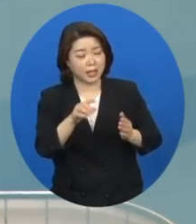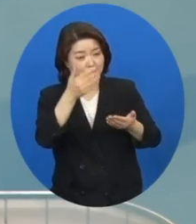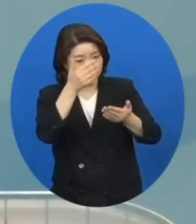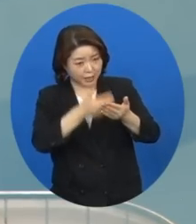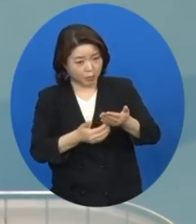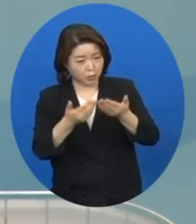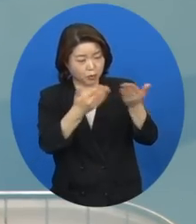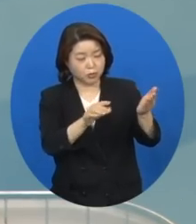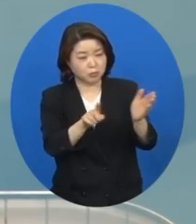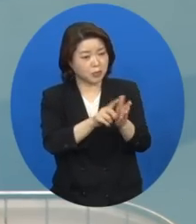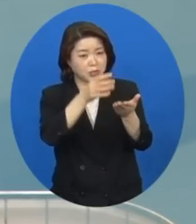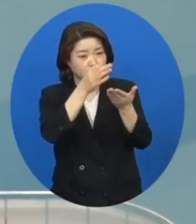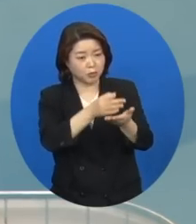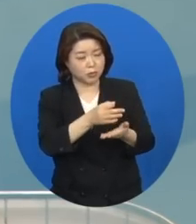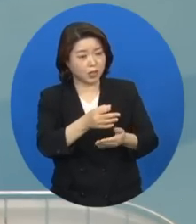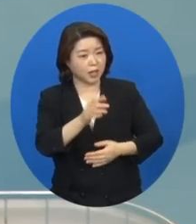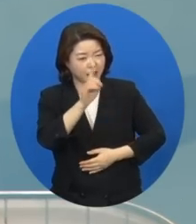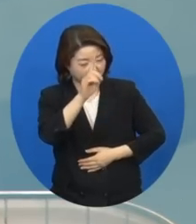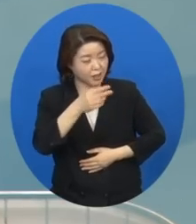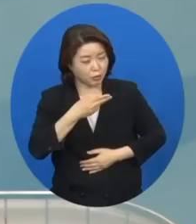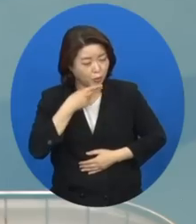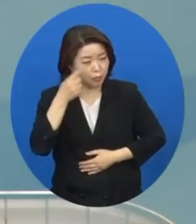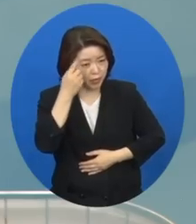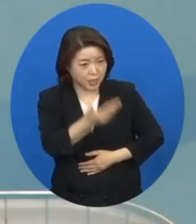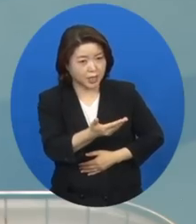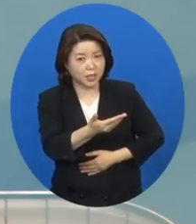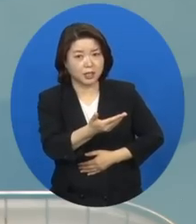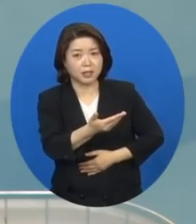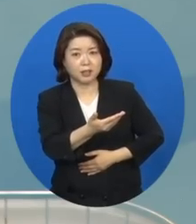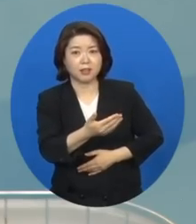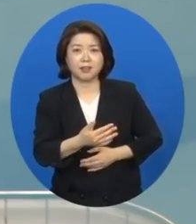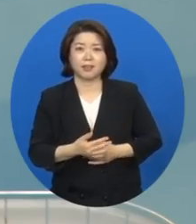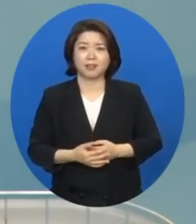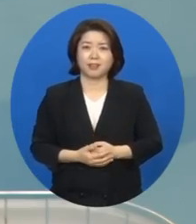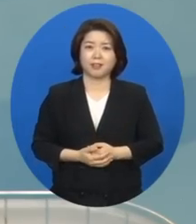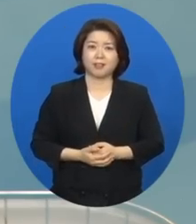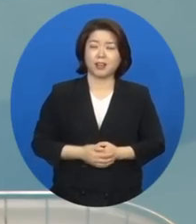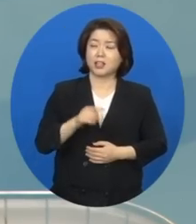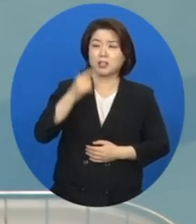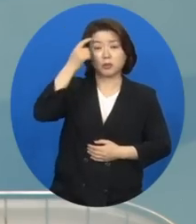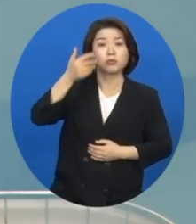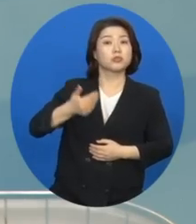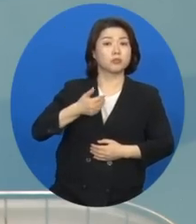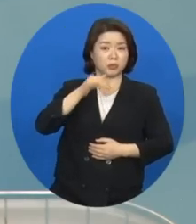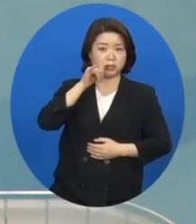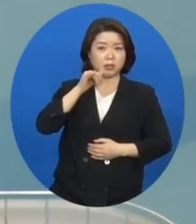남긴 믿음의 유산은 정말 없는 것 같니? 라는